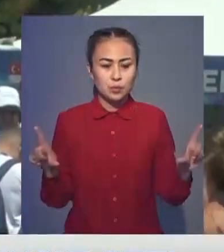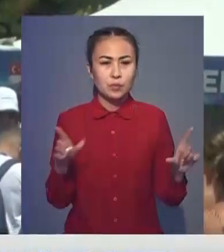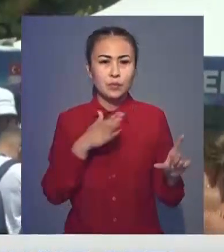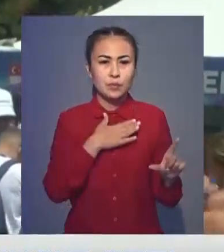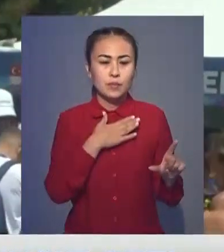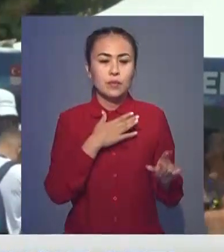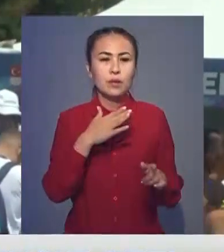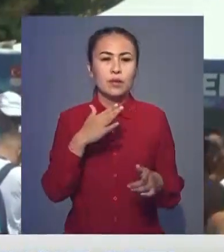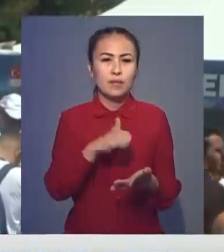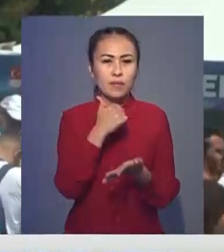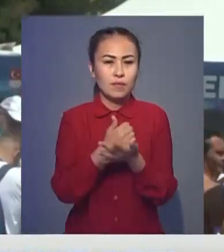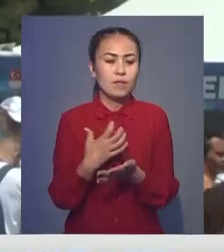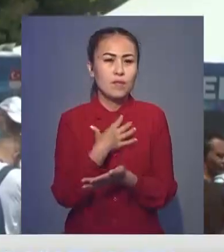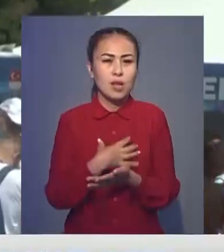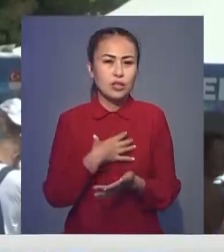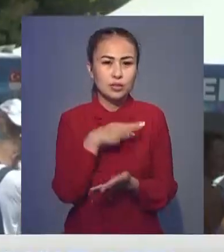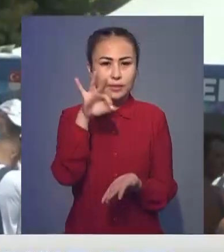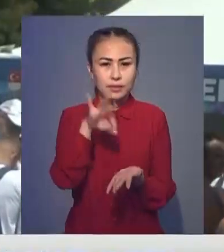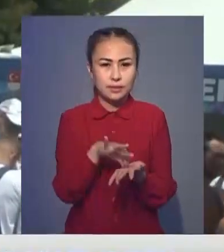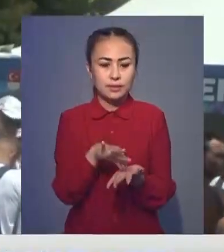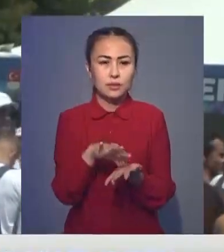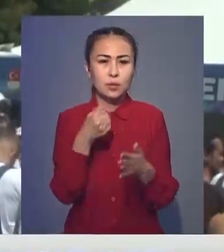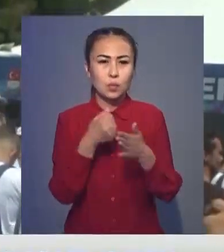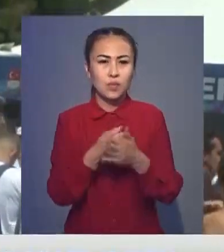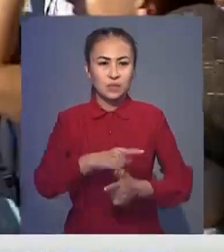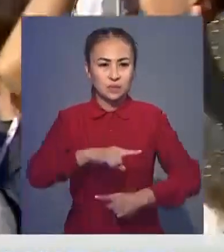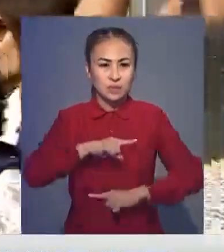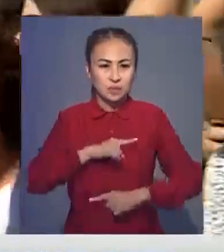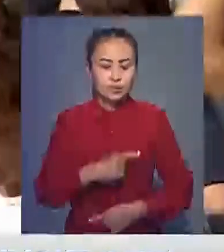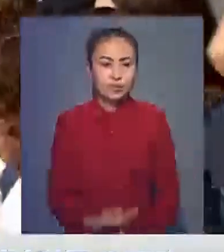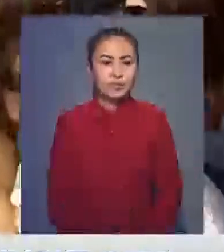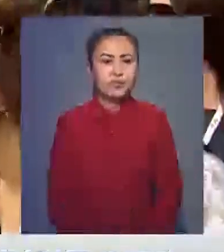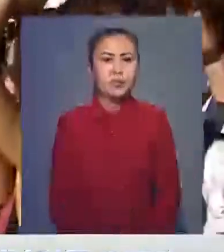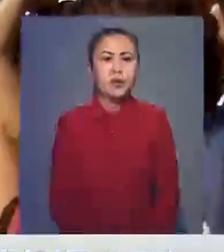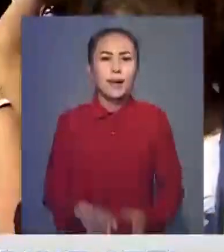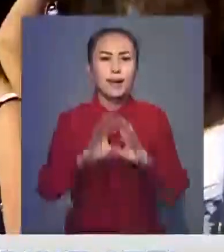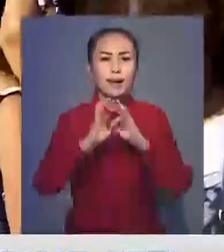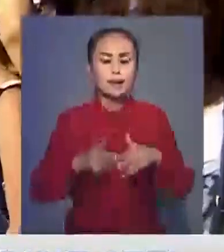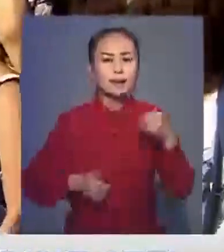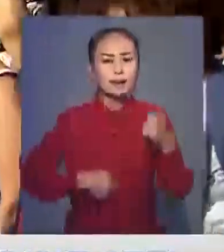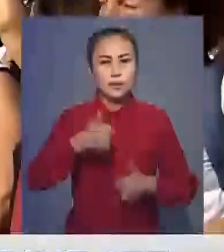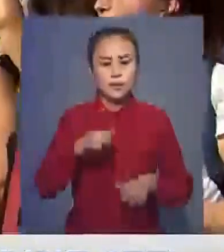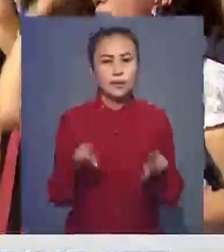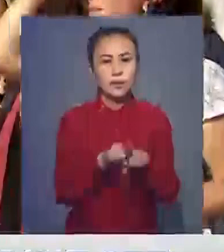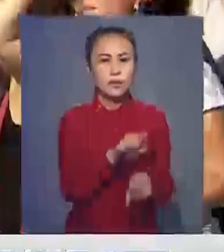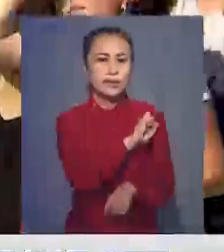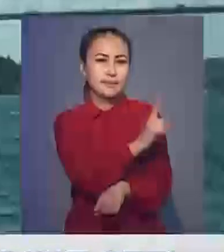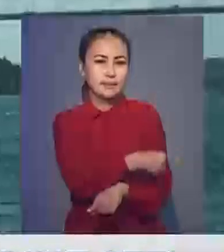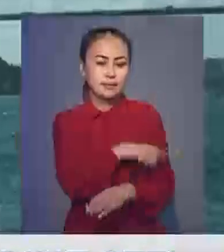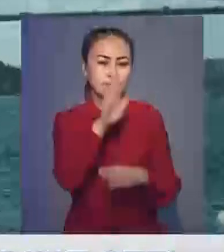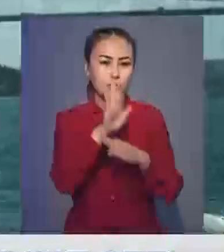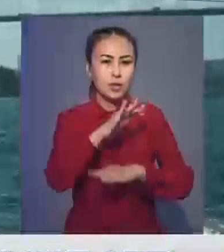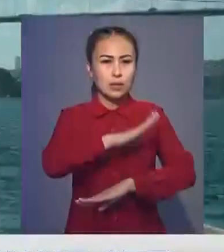Біздің басты мақсатымыз финишке дейін жету болды. Халықаралық жарыстың талабы да күшті, тәртібі де